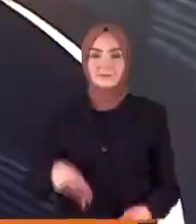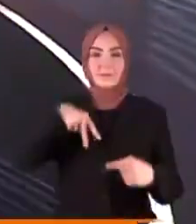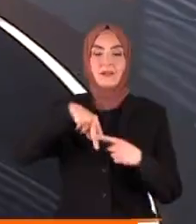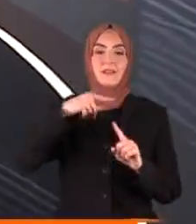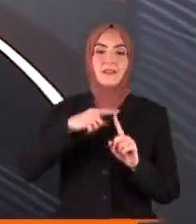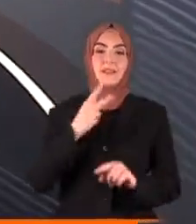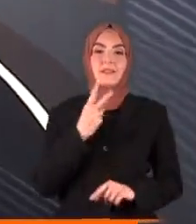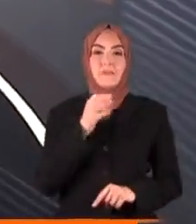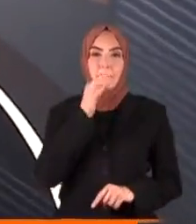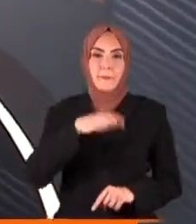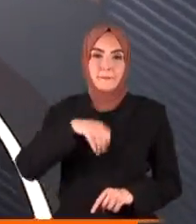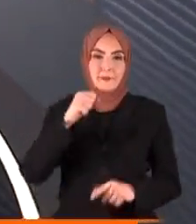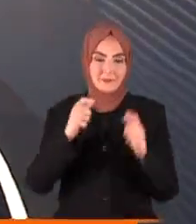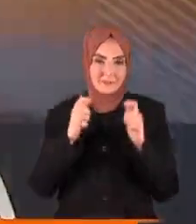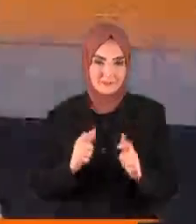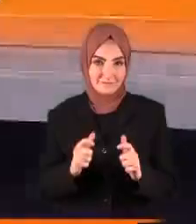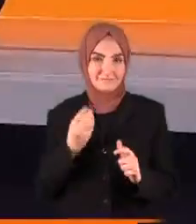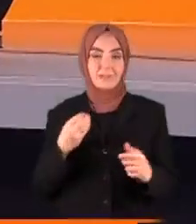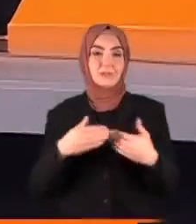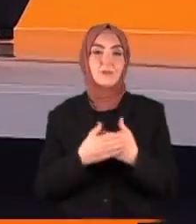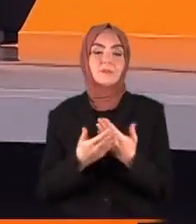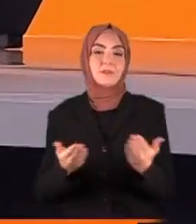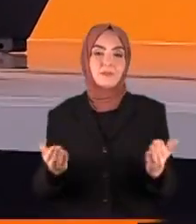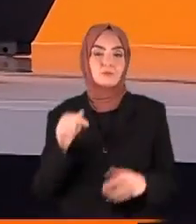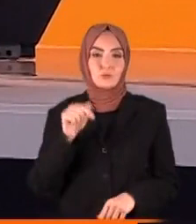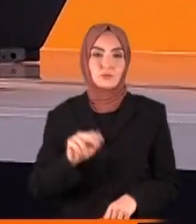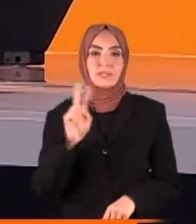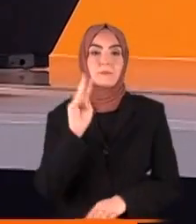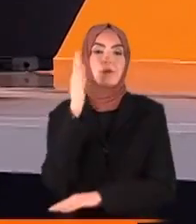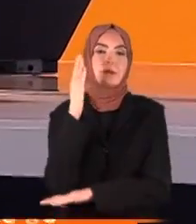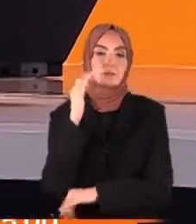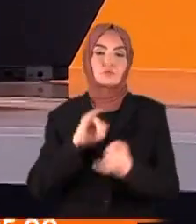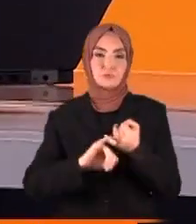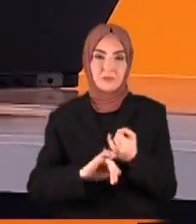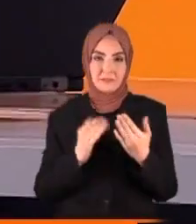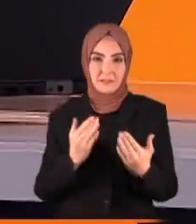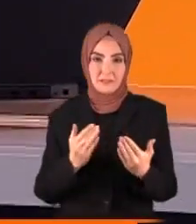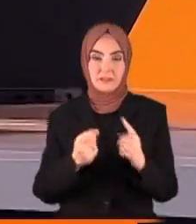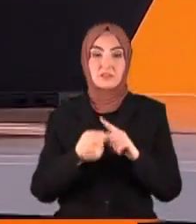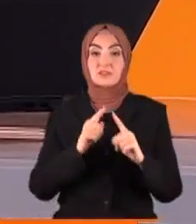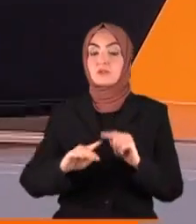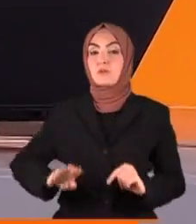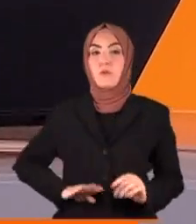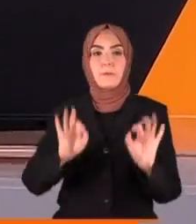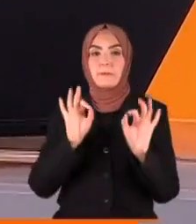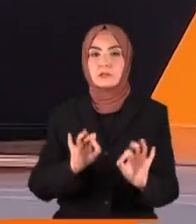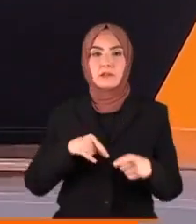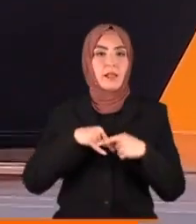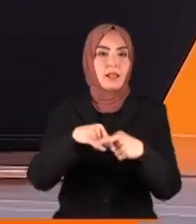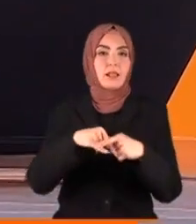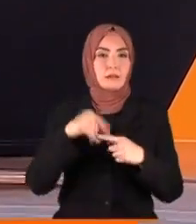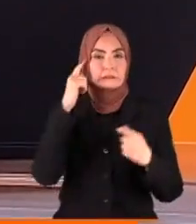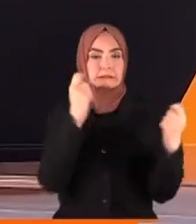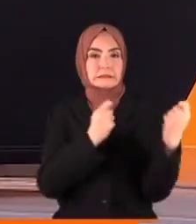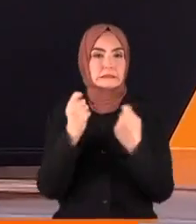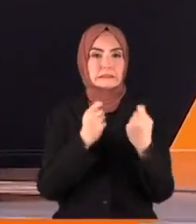Haberin merkezinden, ATV Haber Merkezi'nden iyi akşamlar. Bugün 20 Kasım Cumartesi. Kemal Kılıçdaroğlu'nun başlattığı